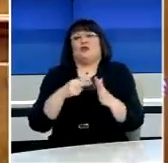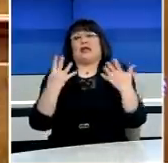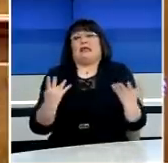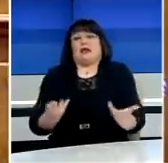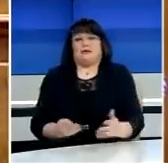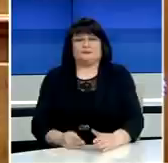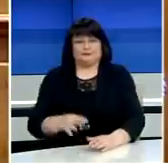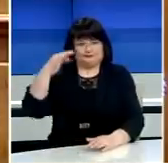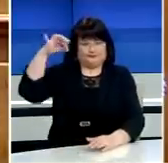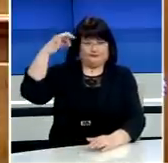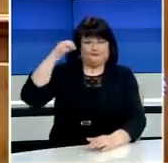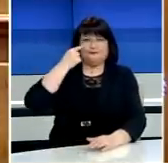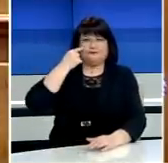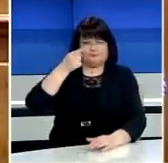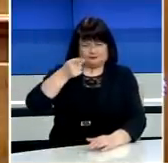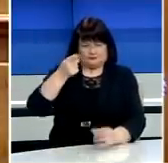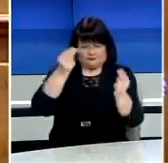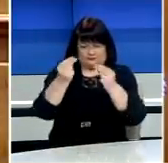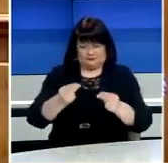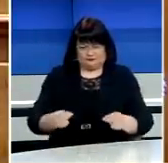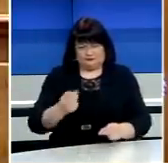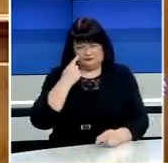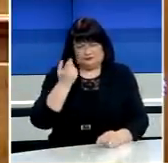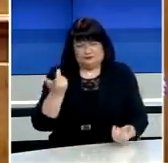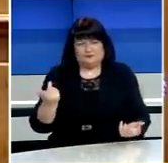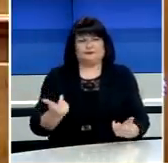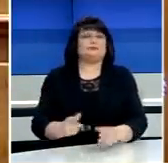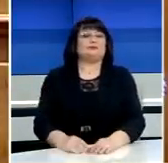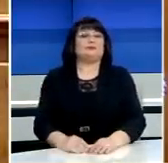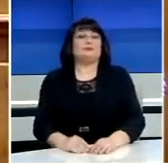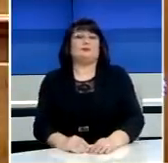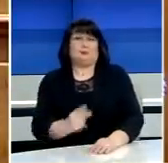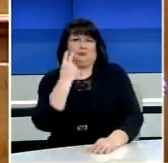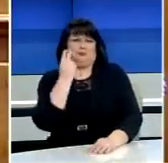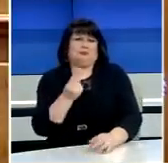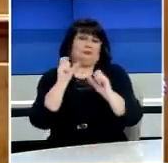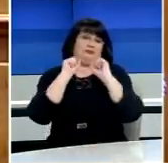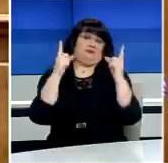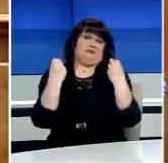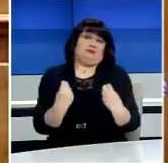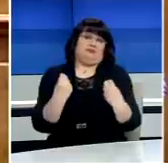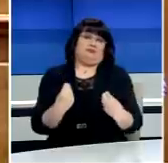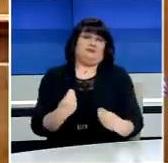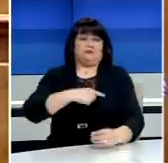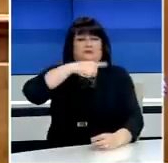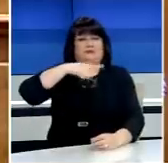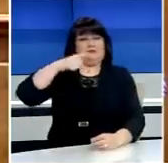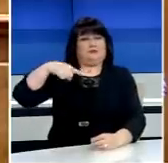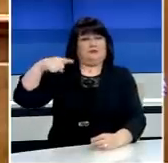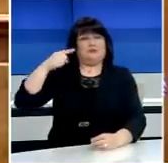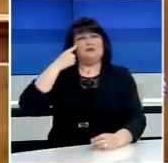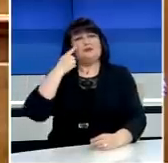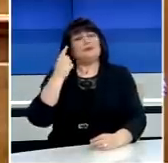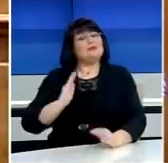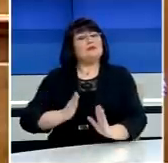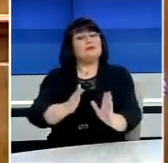Εδώ είναι η εικόνα. Θα την καταθέσω για να τη δείτε, να τη θαυμάσετε. Διάγραμμα που δείχνει την